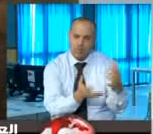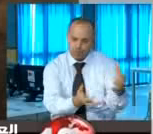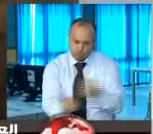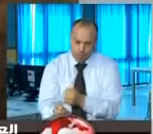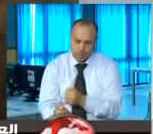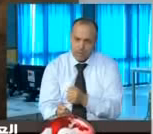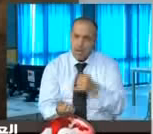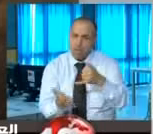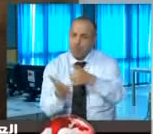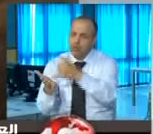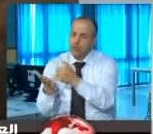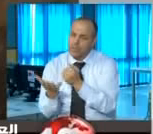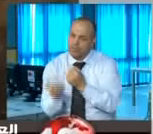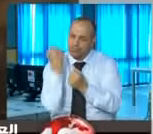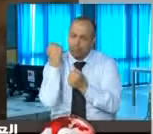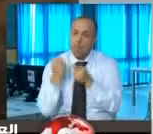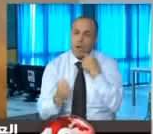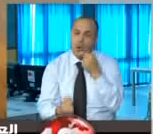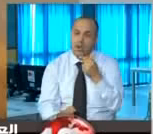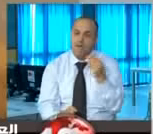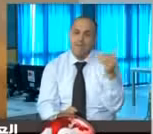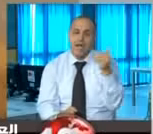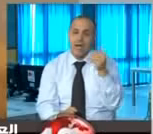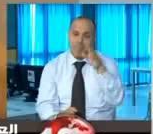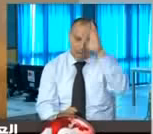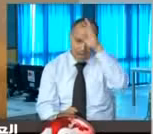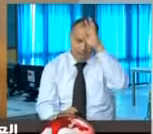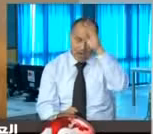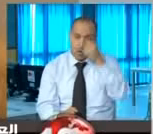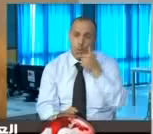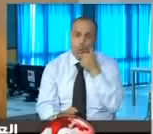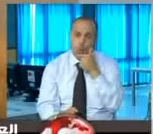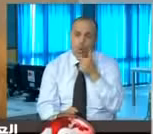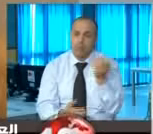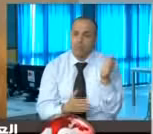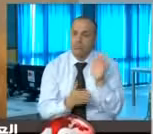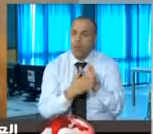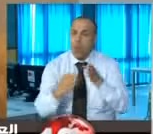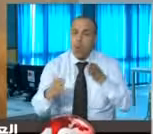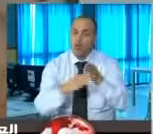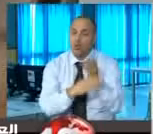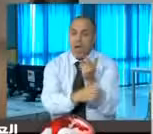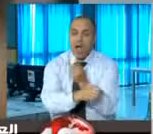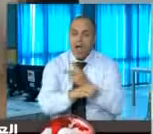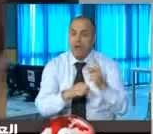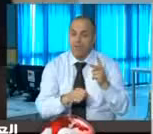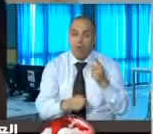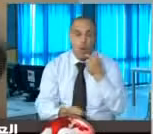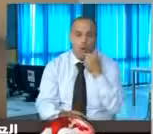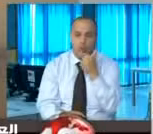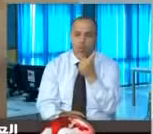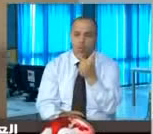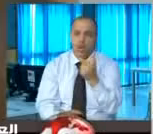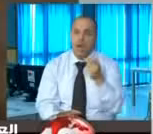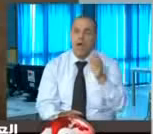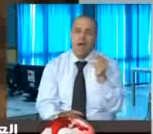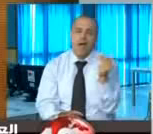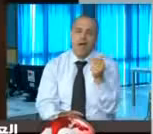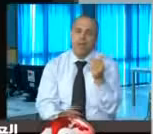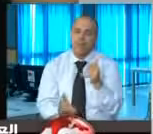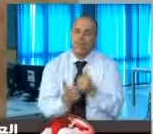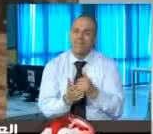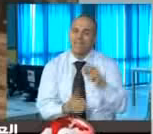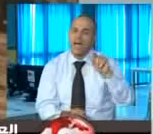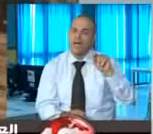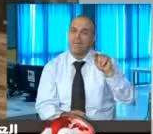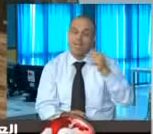عدة أحياء من مدينة الرتبة غرب البلاد، وذلك بتنفيذ هجوم عنيف على المدينة الواقعة غرب الرمادي،